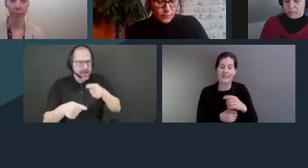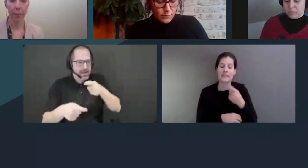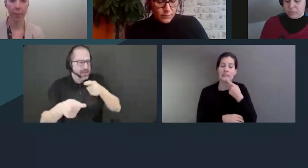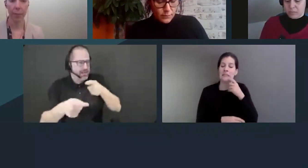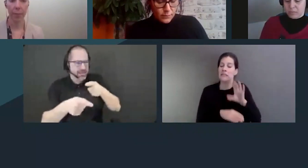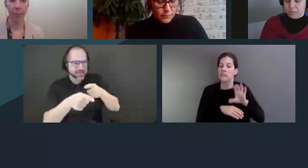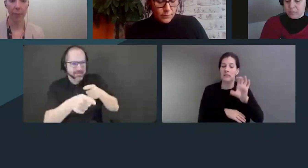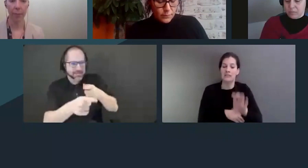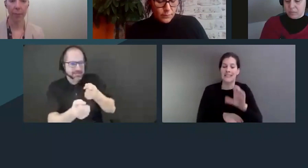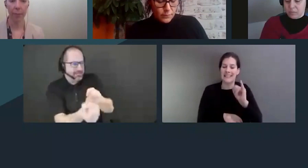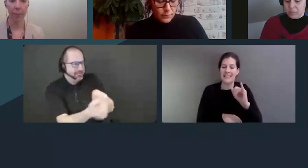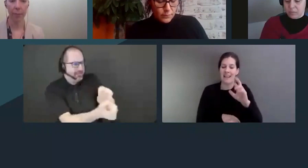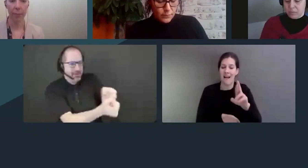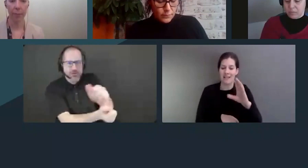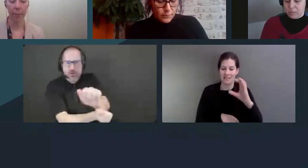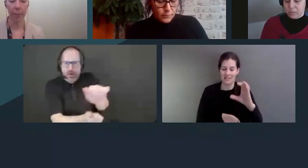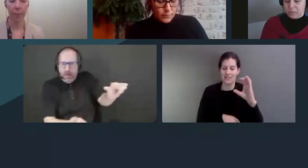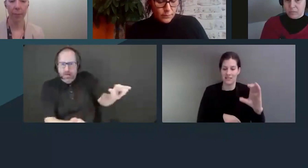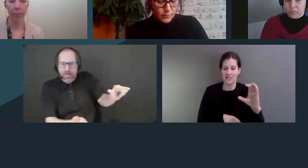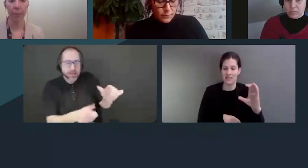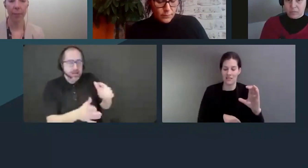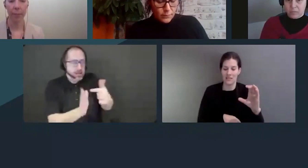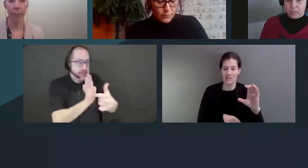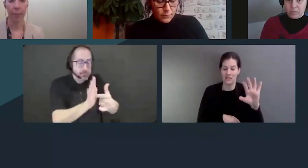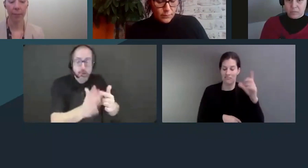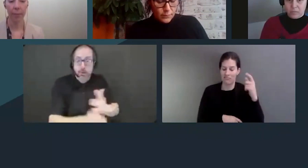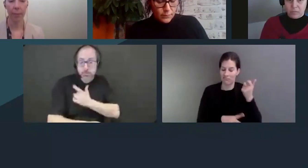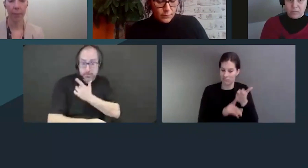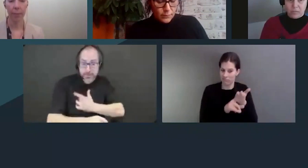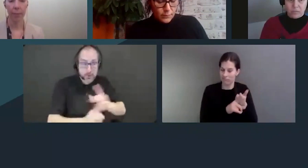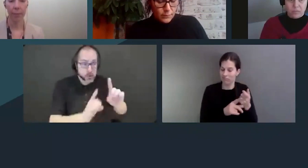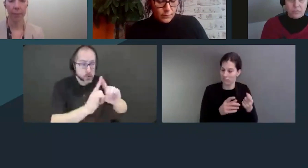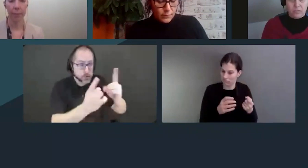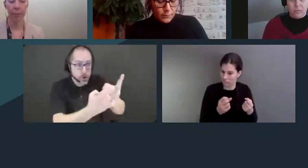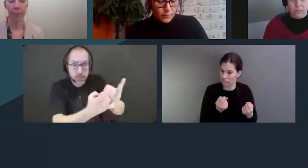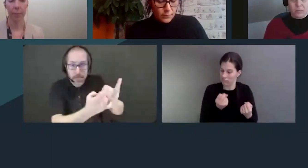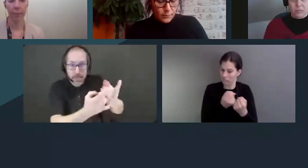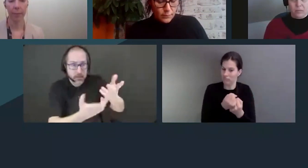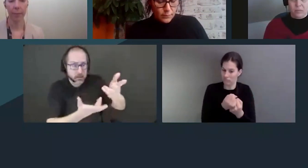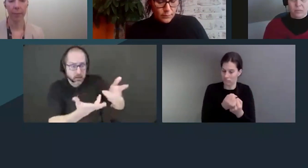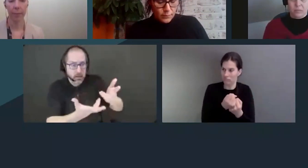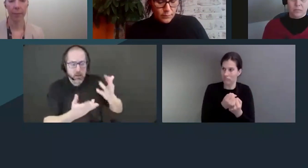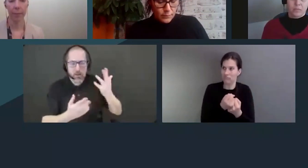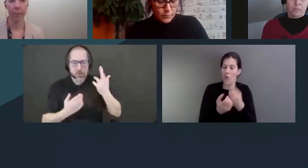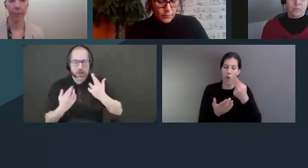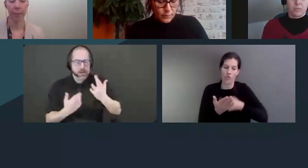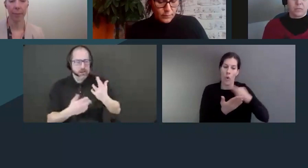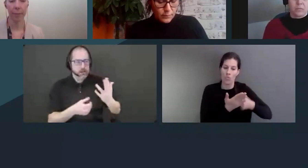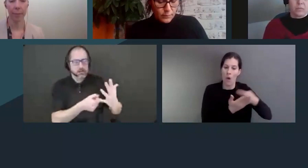d'interprétation linguistique, notamment pour les ministères provinciaux.